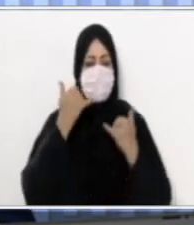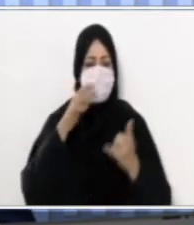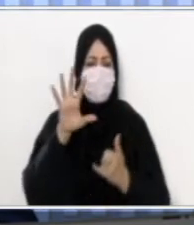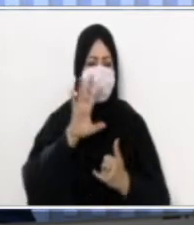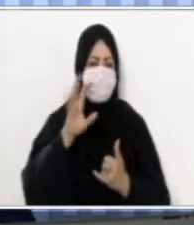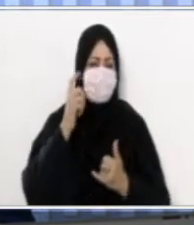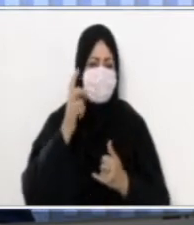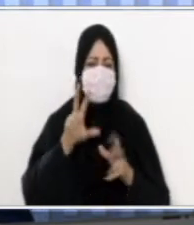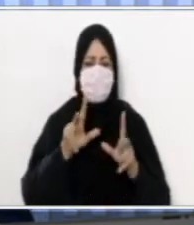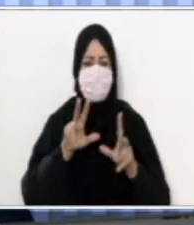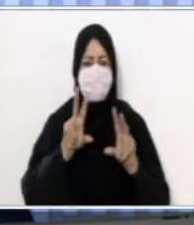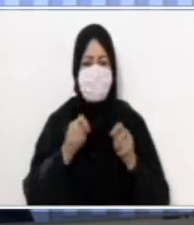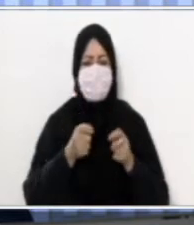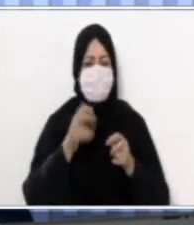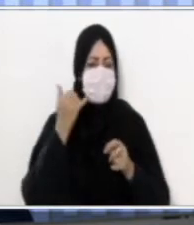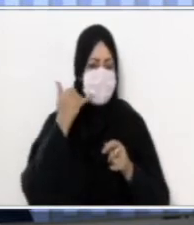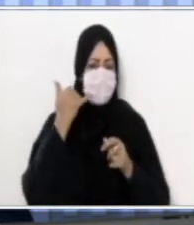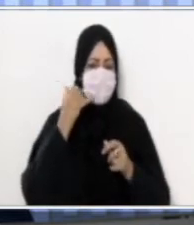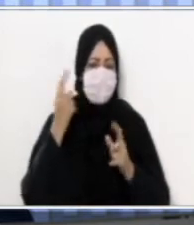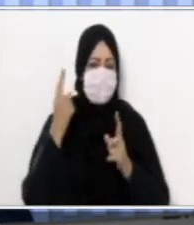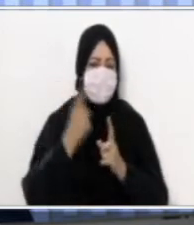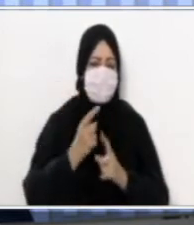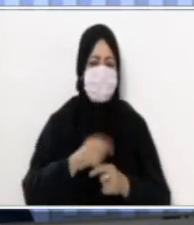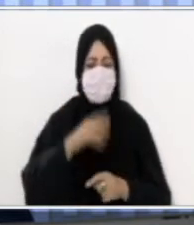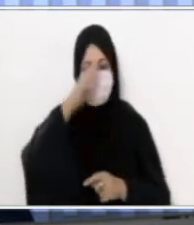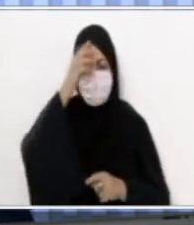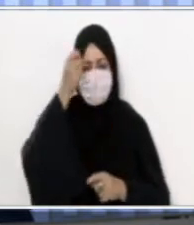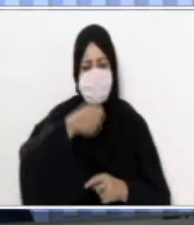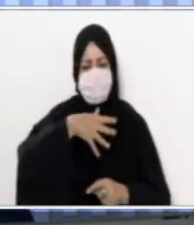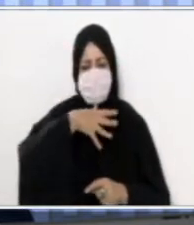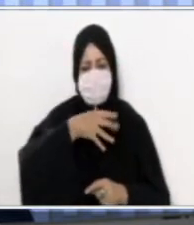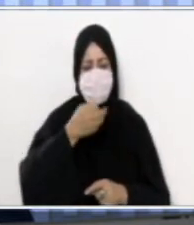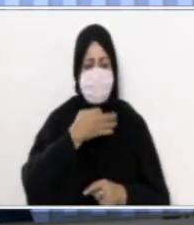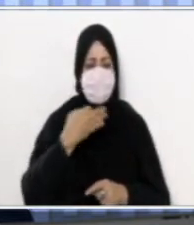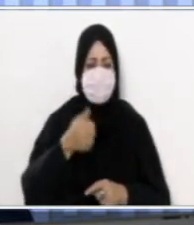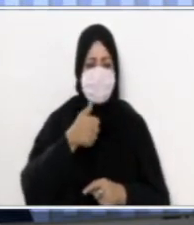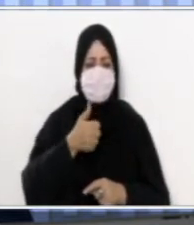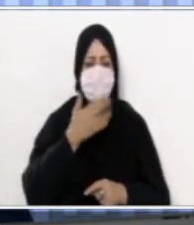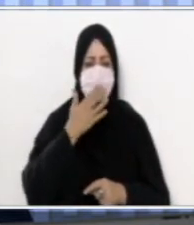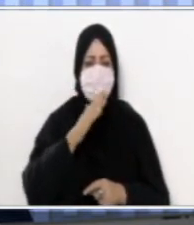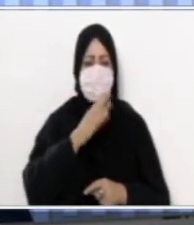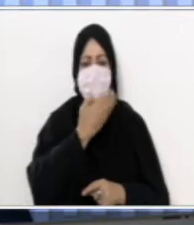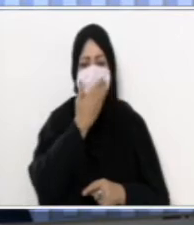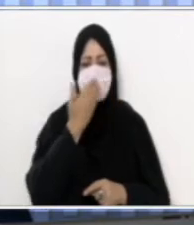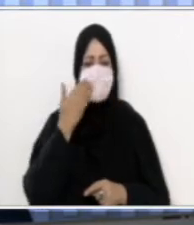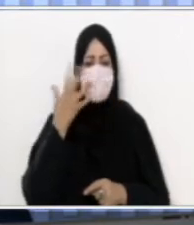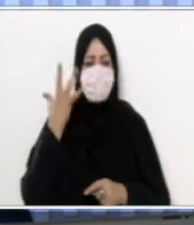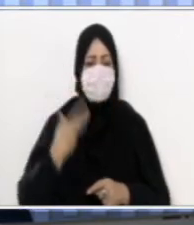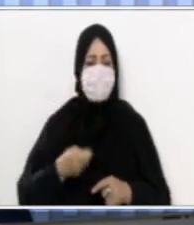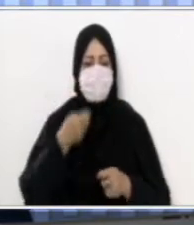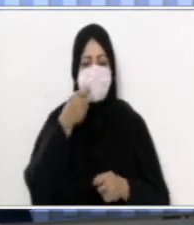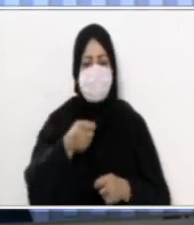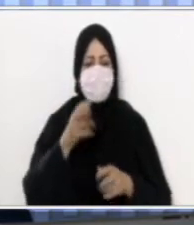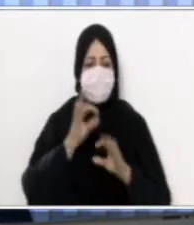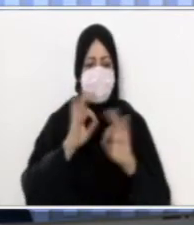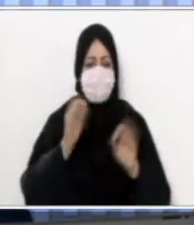حالك شيخ؟ بارك الله فيك الحمد لله. كل سنة وأنتم طيبون. الشيخ عندنا عامل دخل في الإسلام